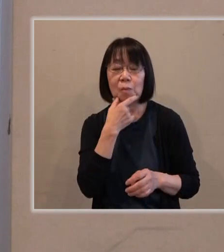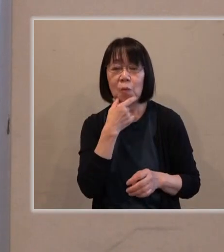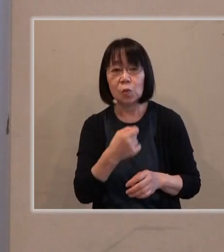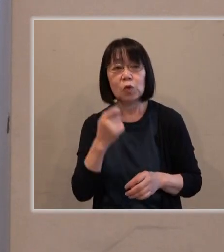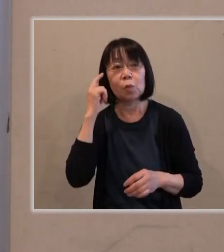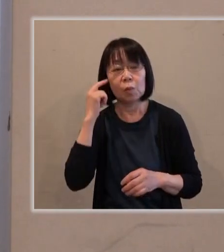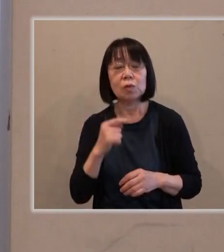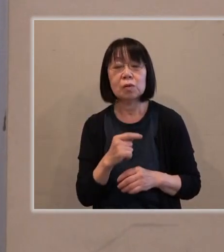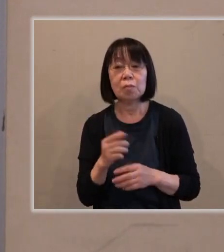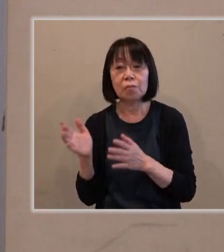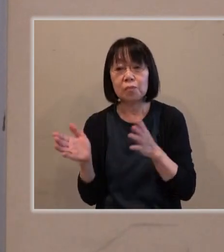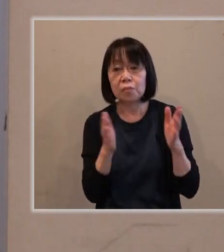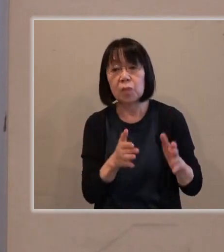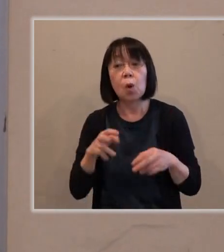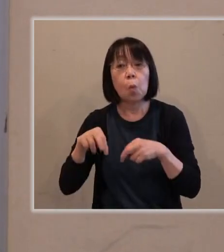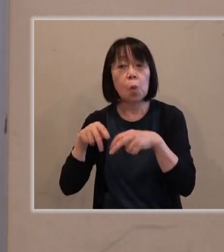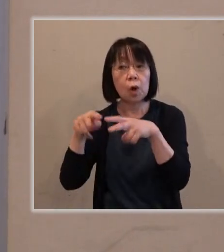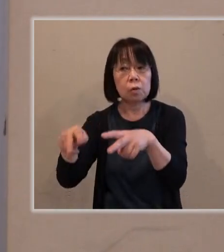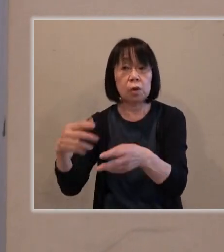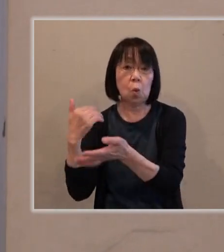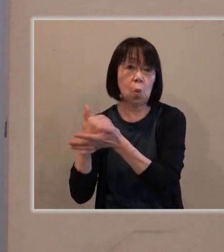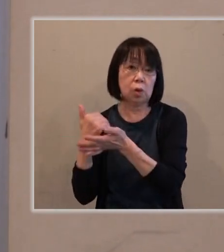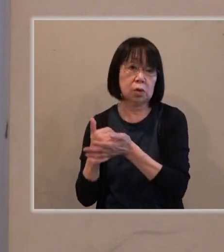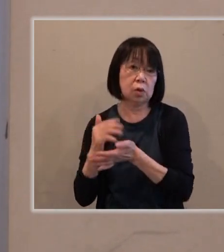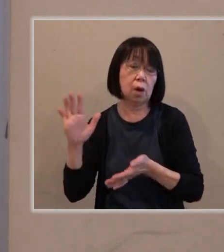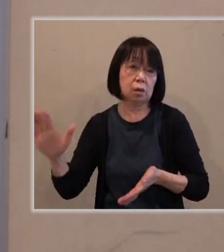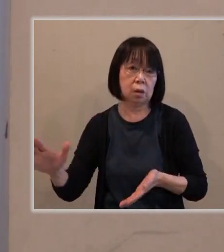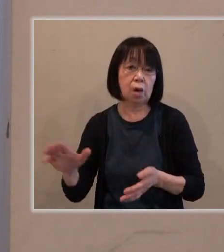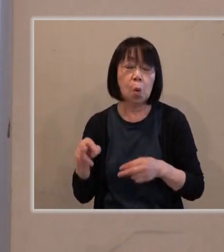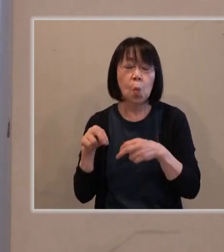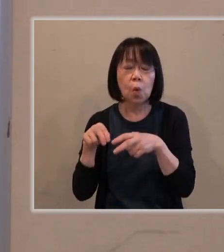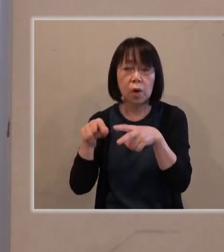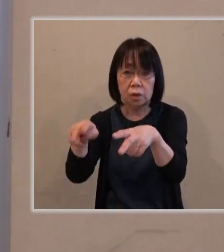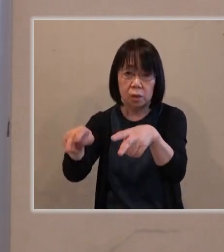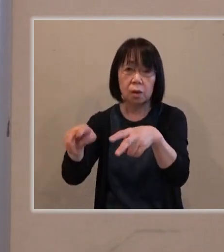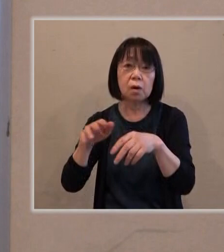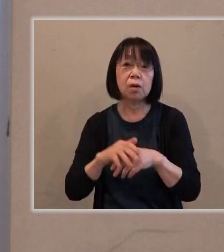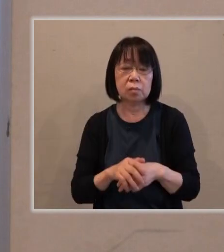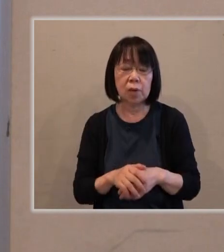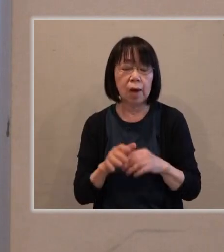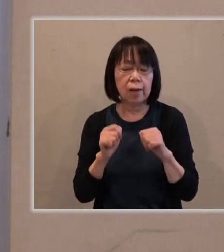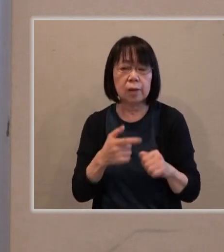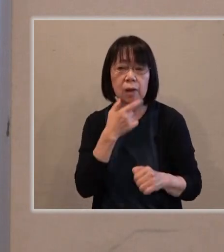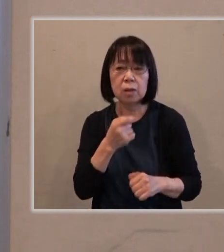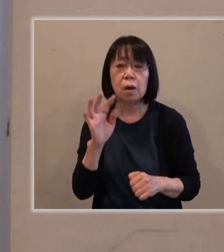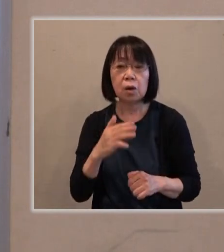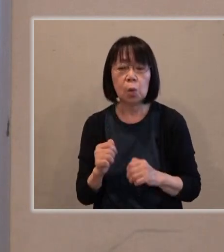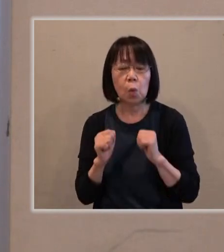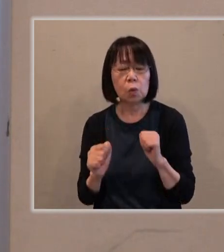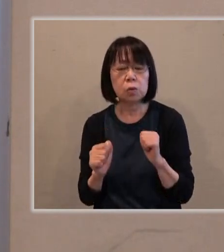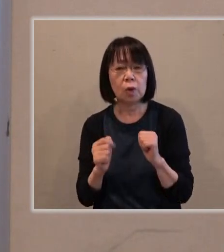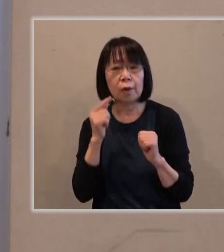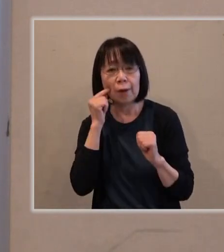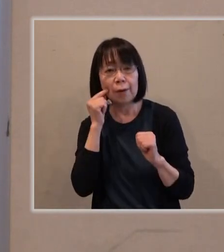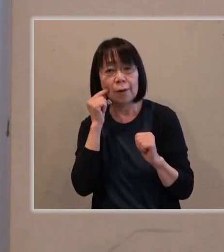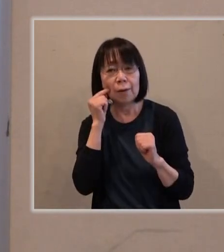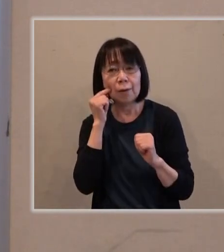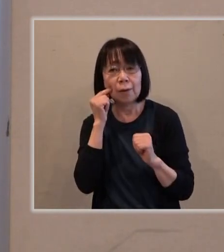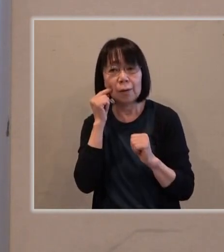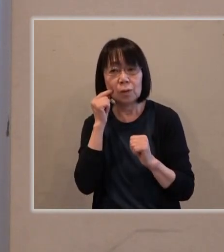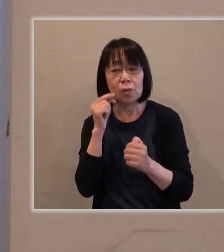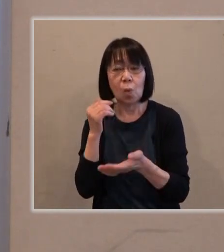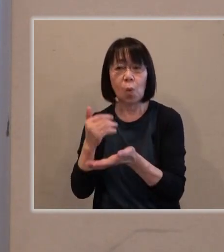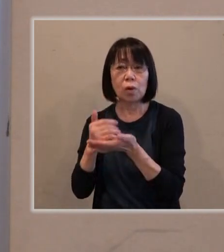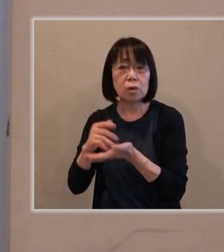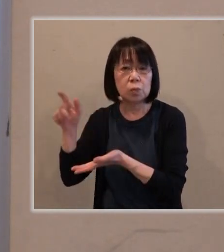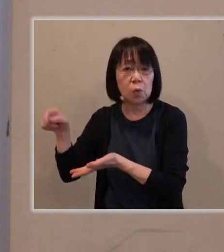アのお話をしてましたけれども、ボランティアってやっぱりね、先ほどあのやりたいけどやれないっていうねお話出